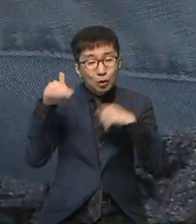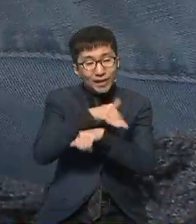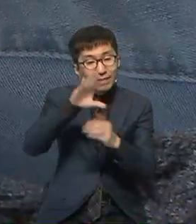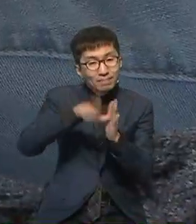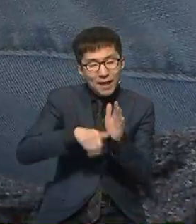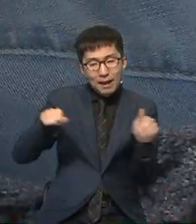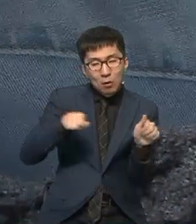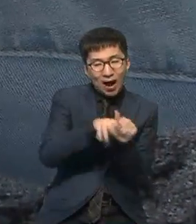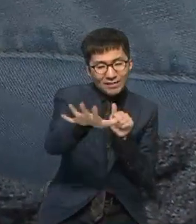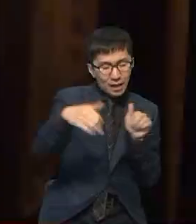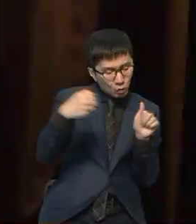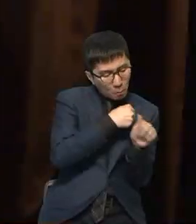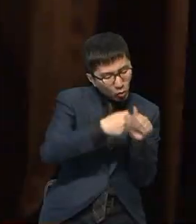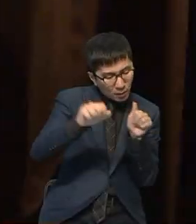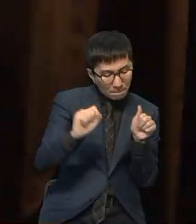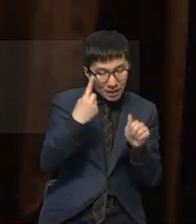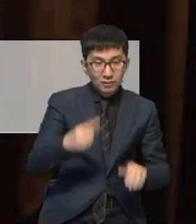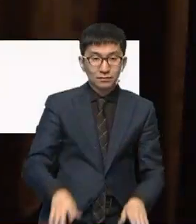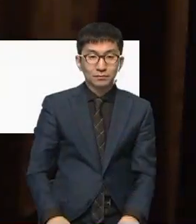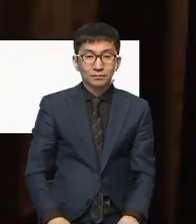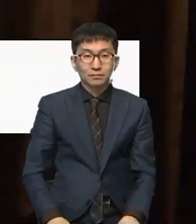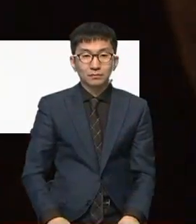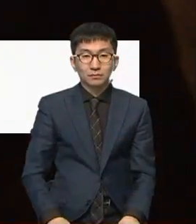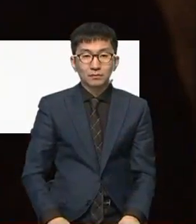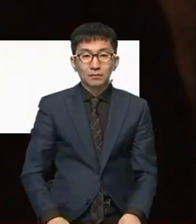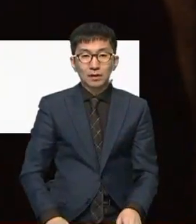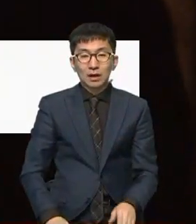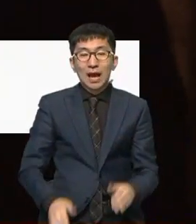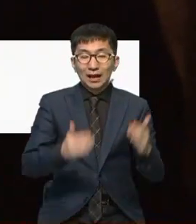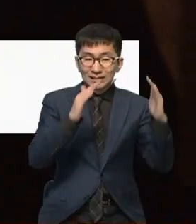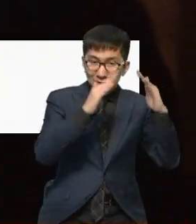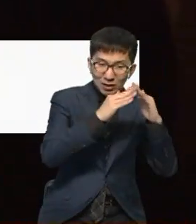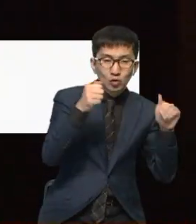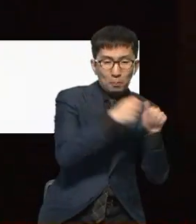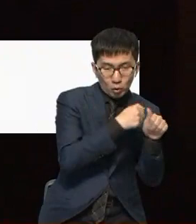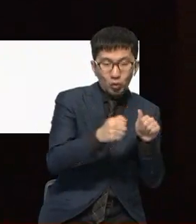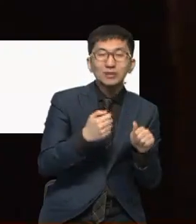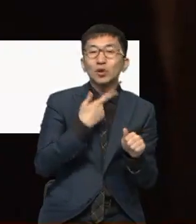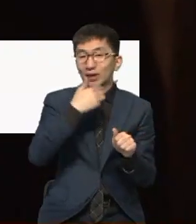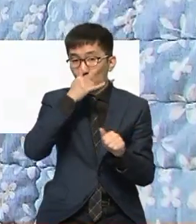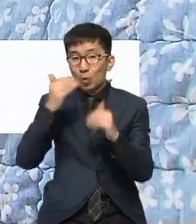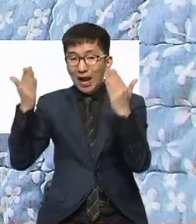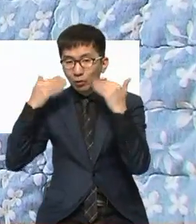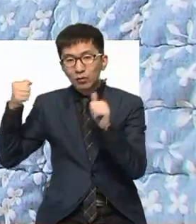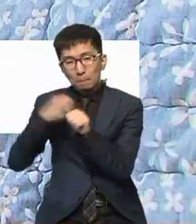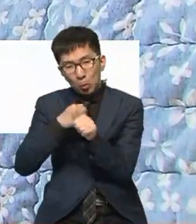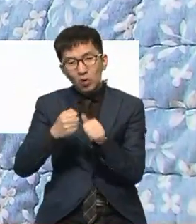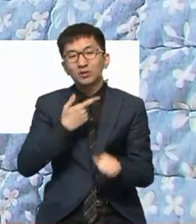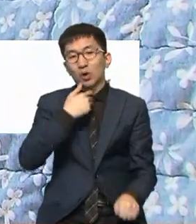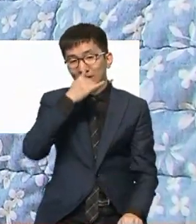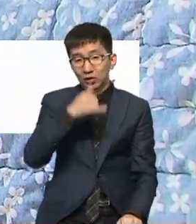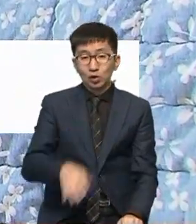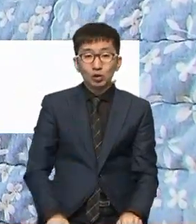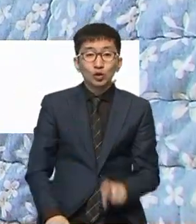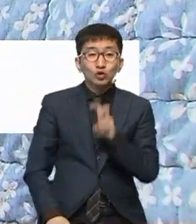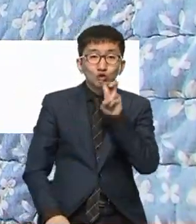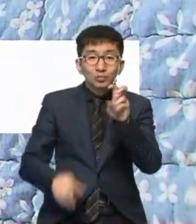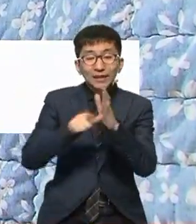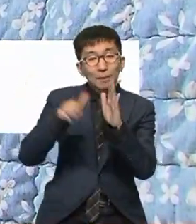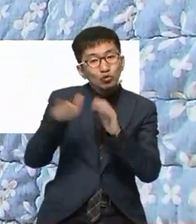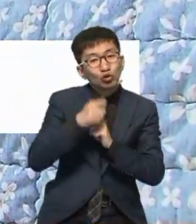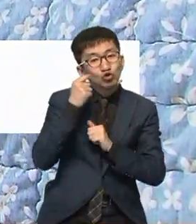상처가 컸기 때문입니다. 가정적으로나 학교적으로 조금 폭력에 제가 20살 때부터 한